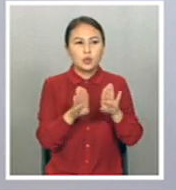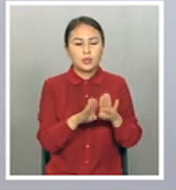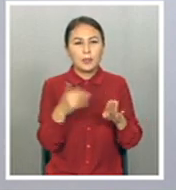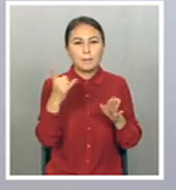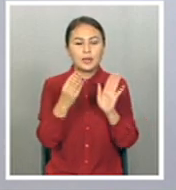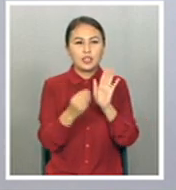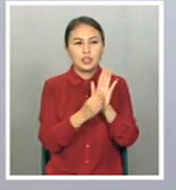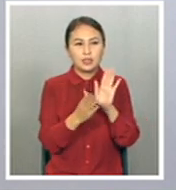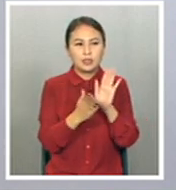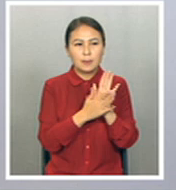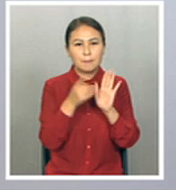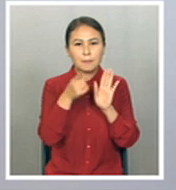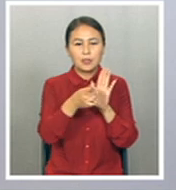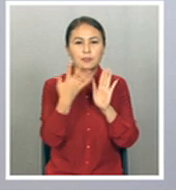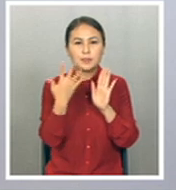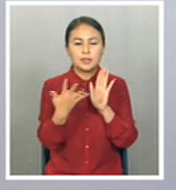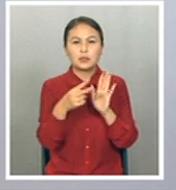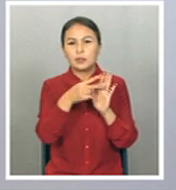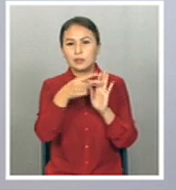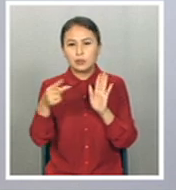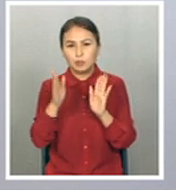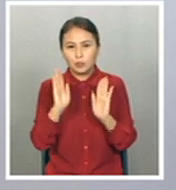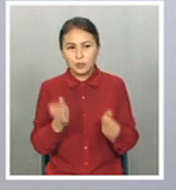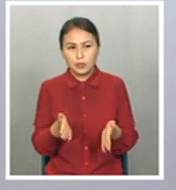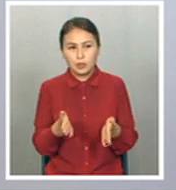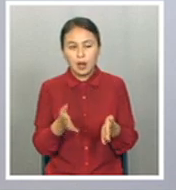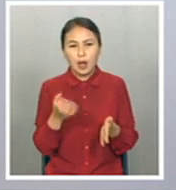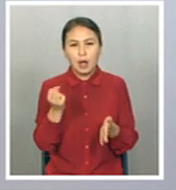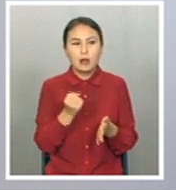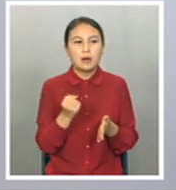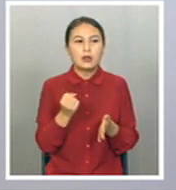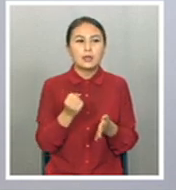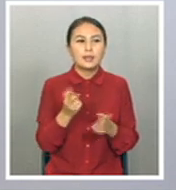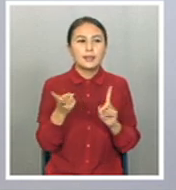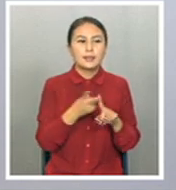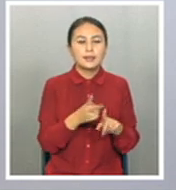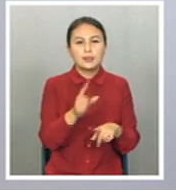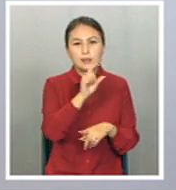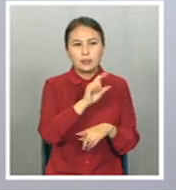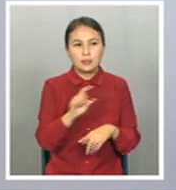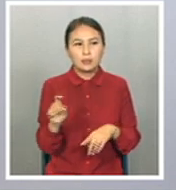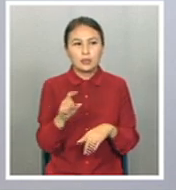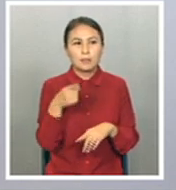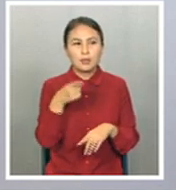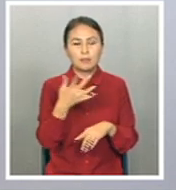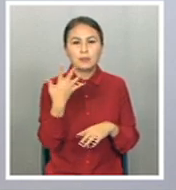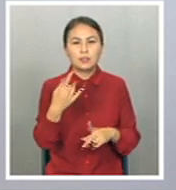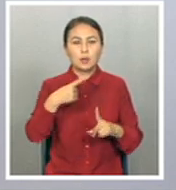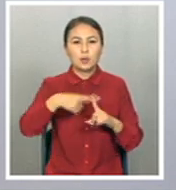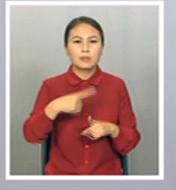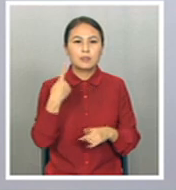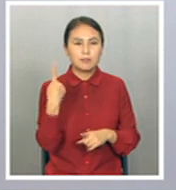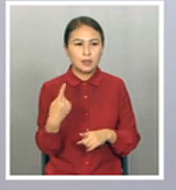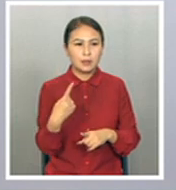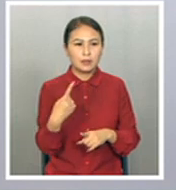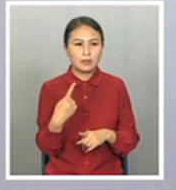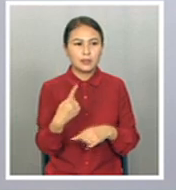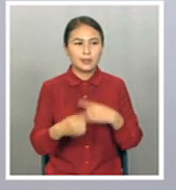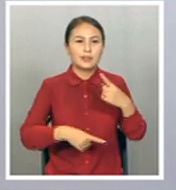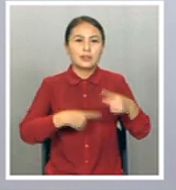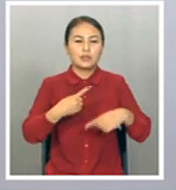санымыз 1005-тің өзіне тең болып тұр. Ал келесі санды табу үшін 1005-ке 1-ді қосамыз ғой. Себебі келесі тұрған сан